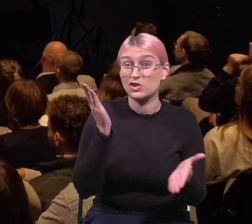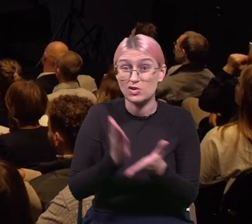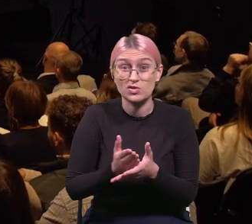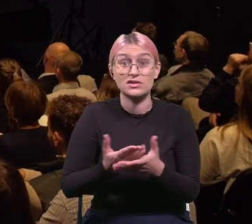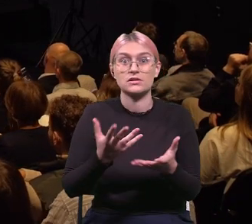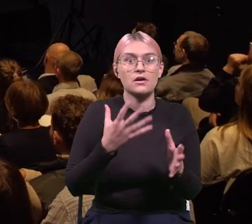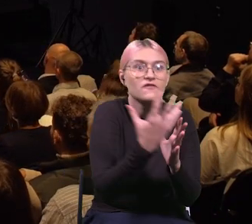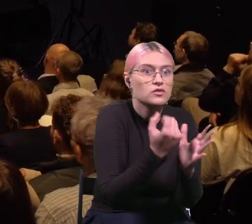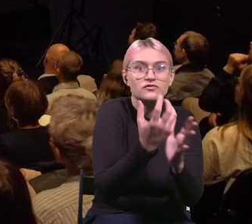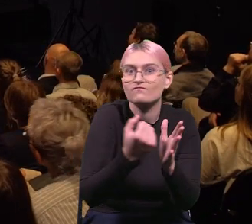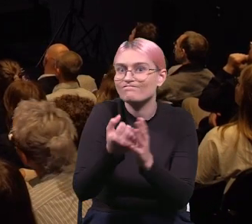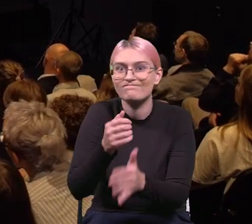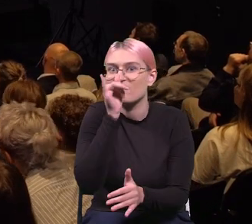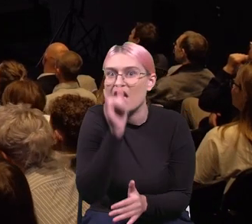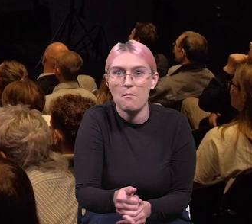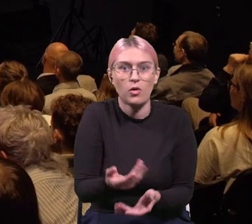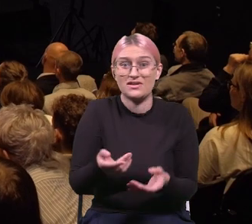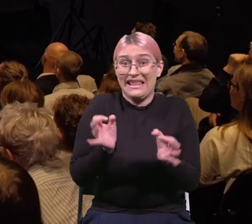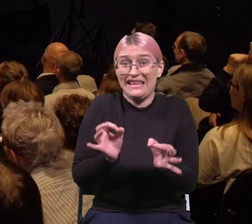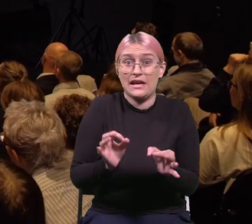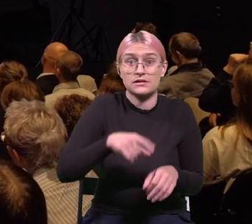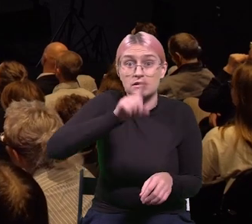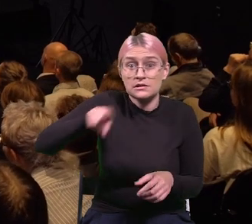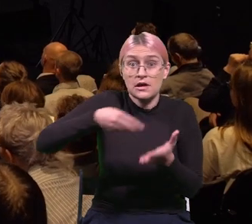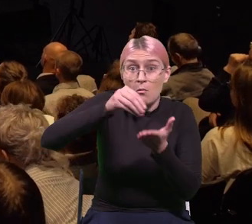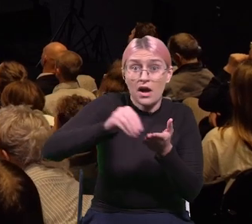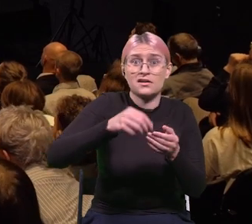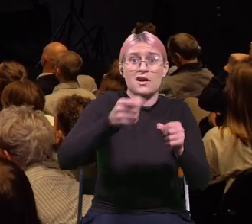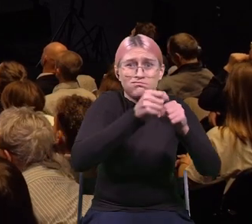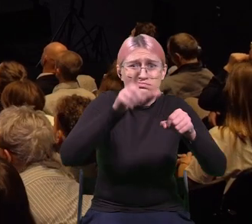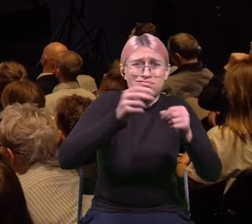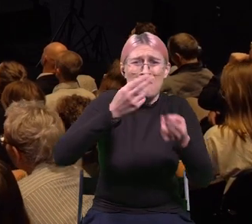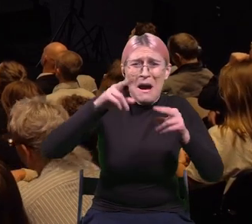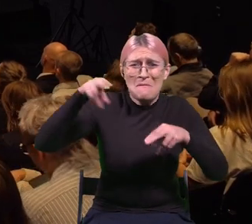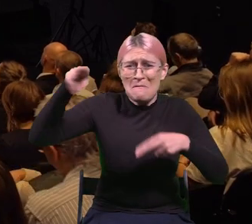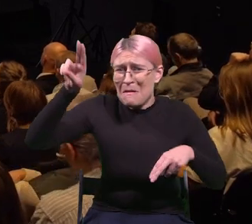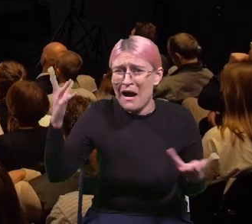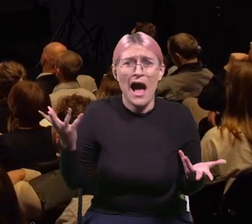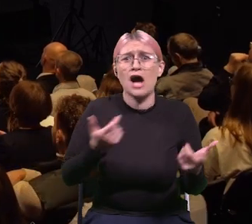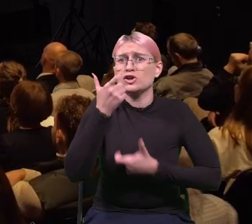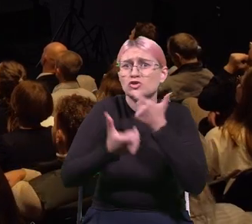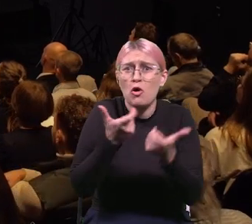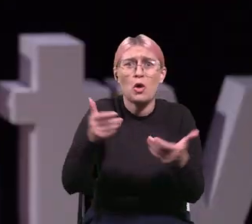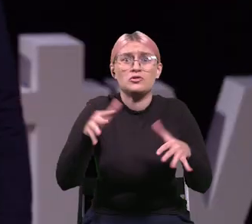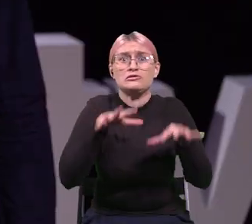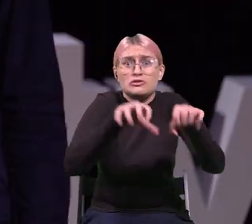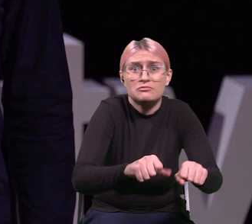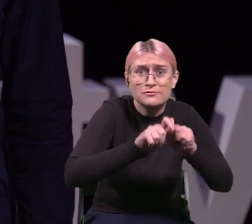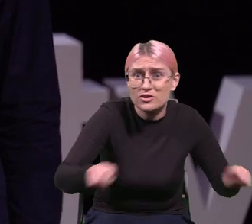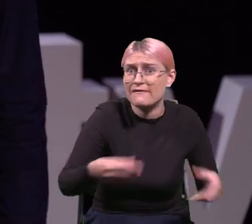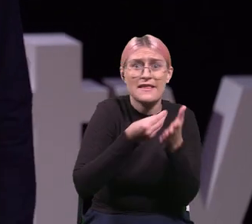gwałtownie skacze, którą trzeba zamrażać, o którą martwią się politycy, martwi się rząd itd.